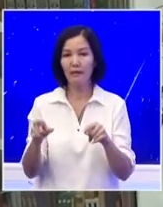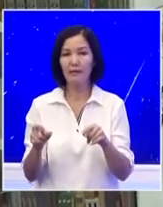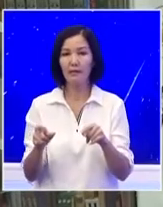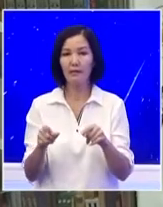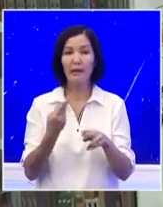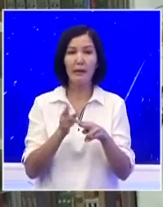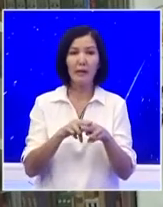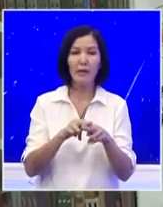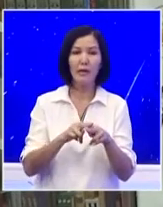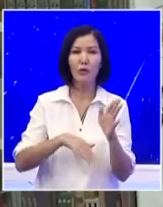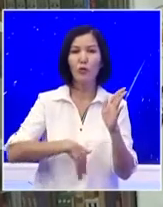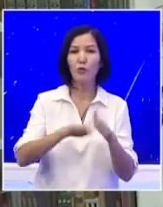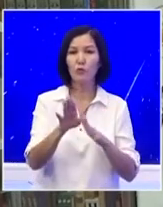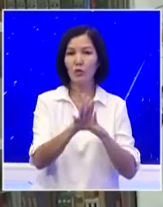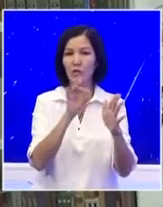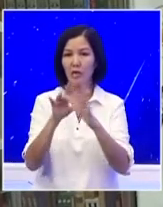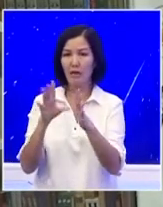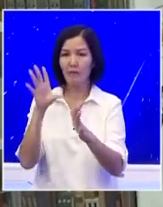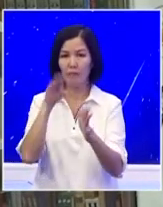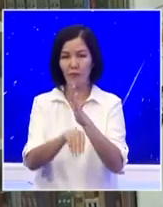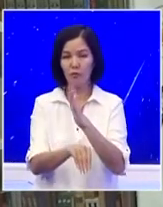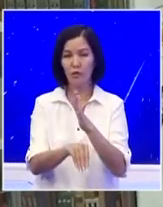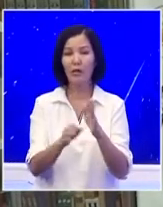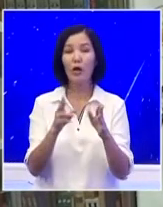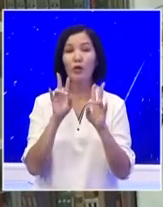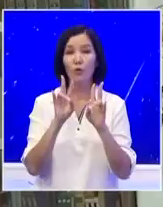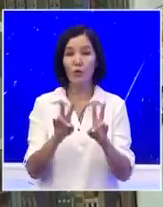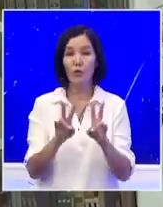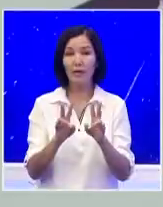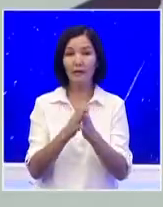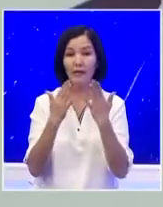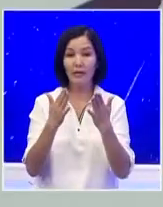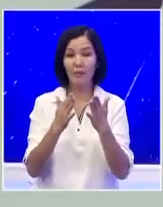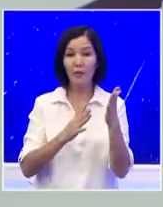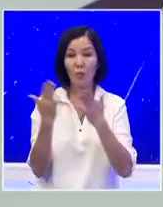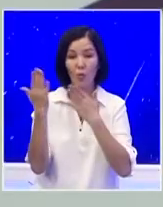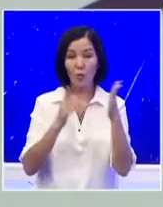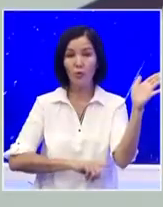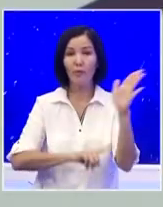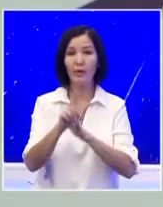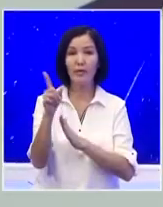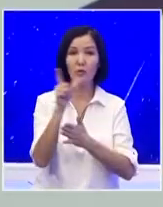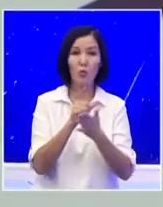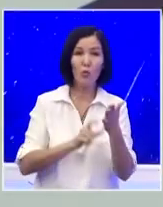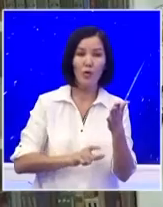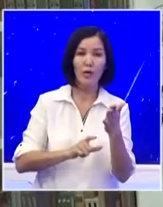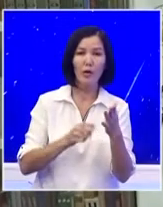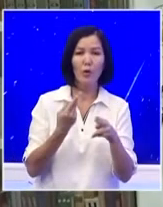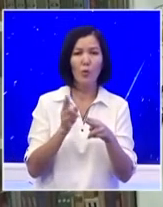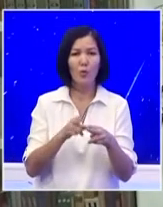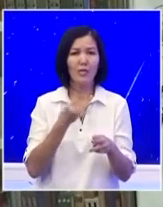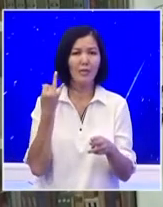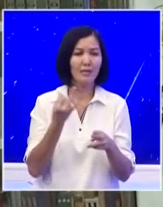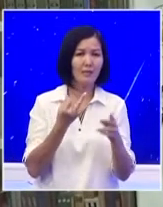мұқтылардың ең бір шұрайлы шығармалары тартылды. Демек, мұна кітапты ашықпасаңыз, бір өлеңнен бір өлең сізді тартып отырады.